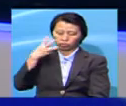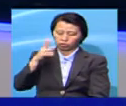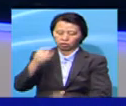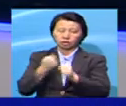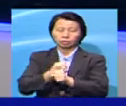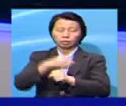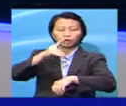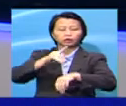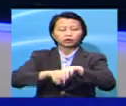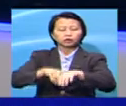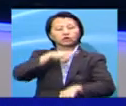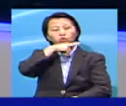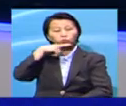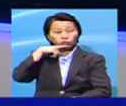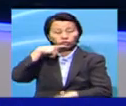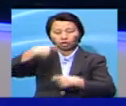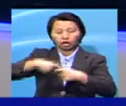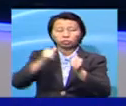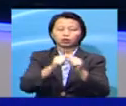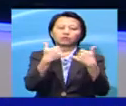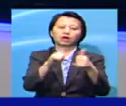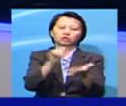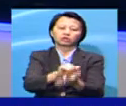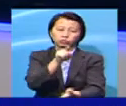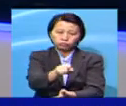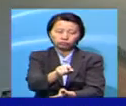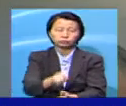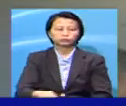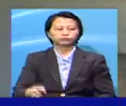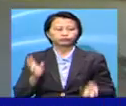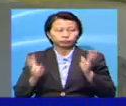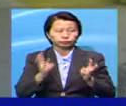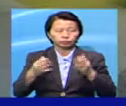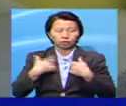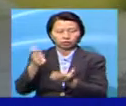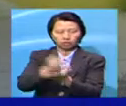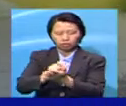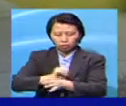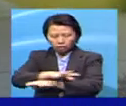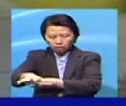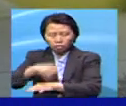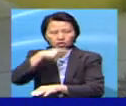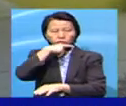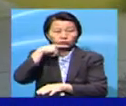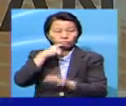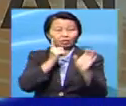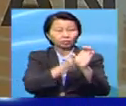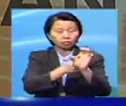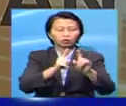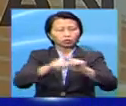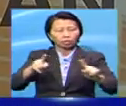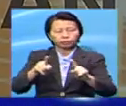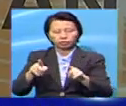tahun di Rusia dikaitkan dengan permainan itu. Ya, meski ada laporan bahawa ia dikesan di Rusia, namun setakat ini tiada